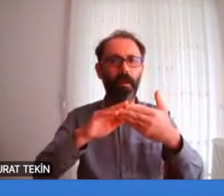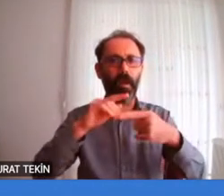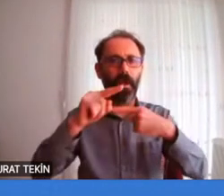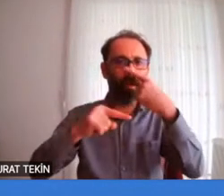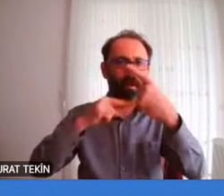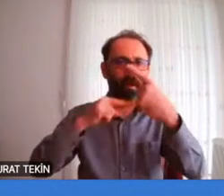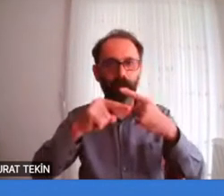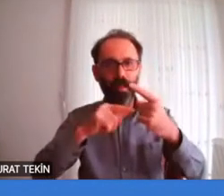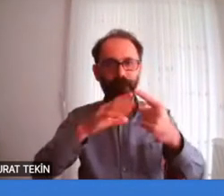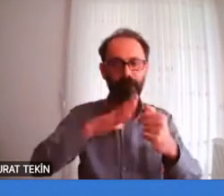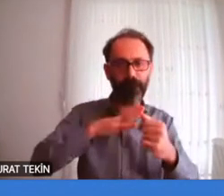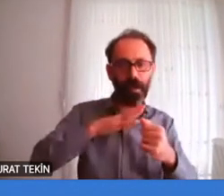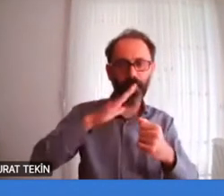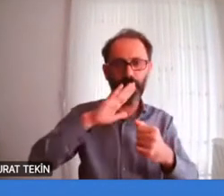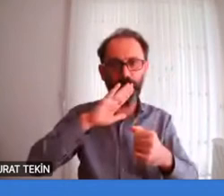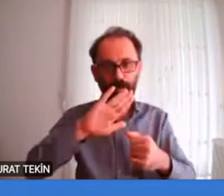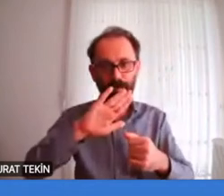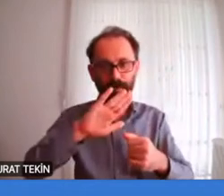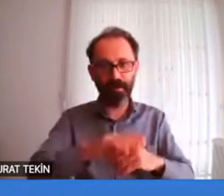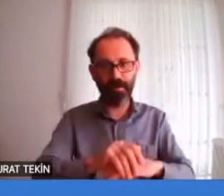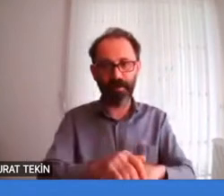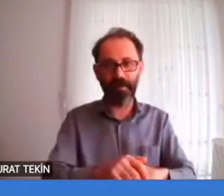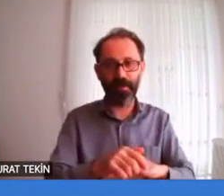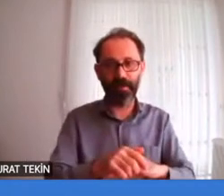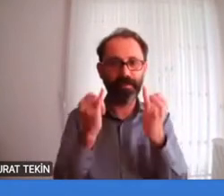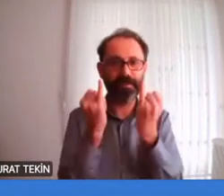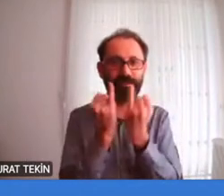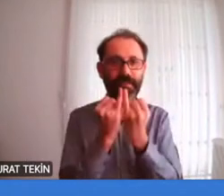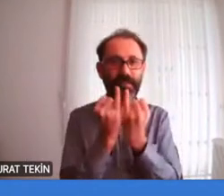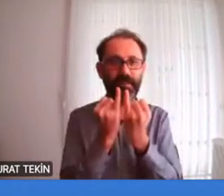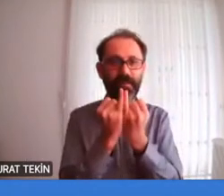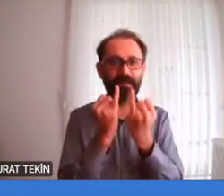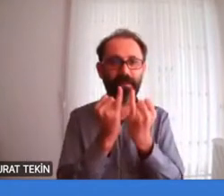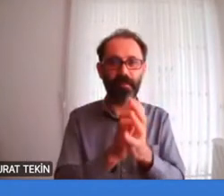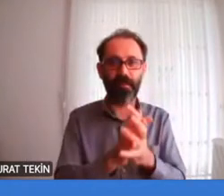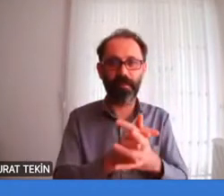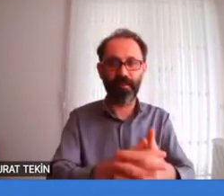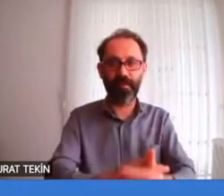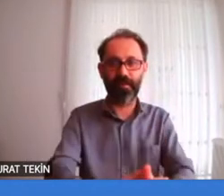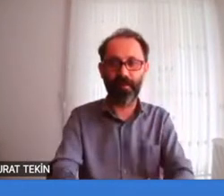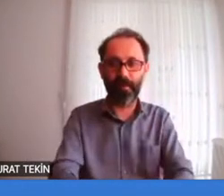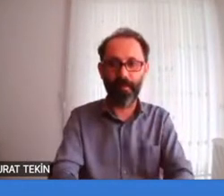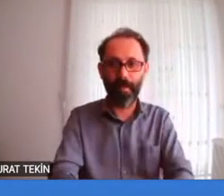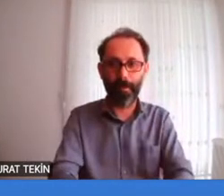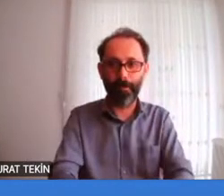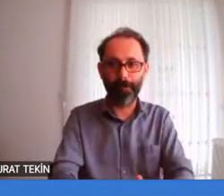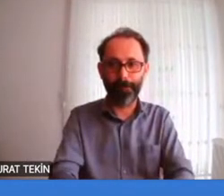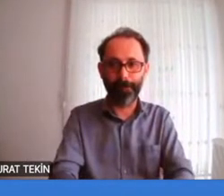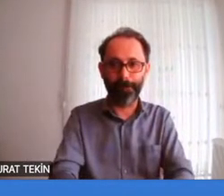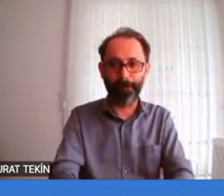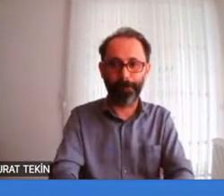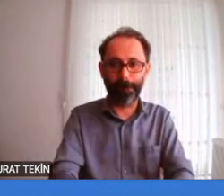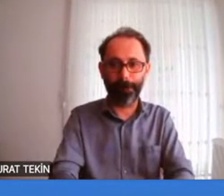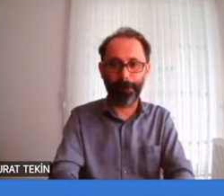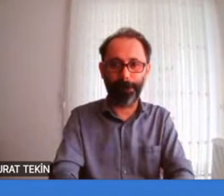bağı mı? Kardeşiz biz ikimiz. Kardeşsiniz. Mutluluk yaşıyoruz böyle.